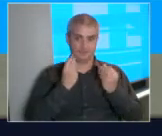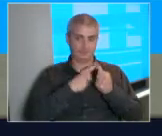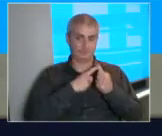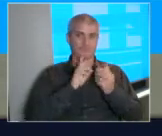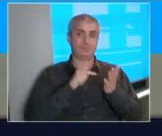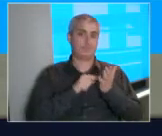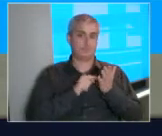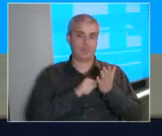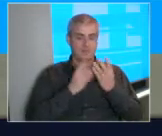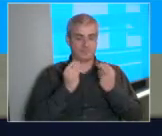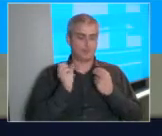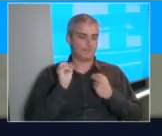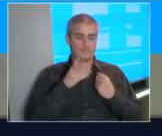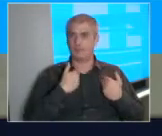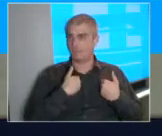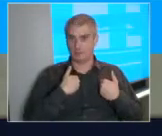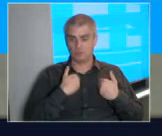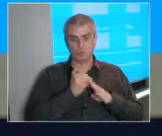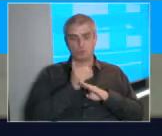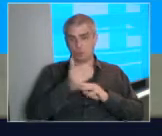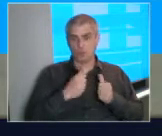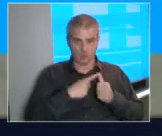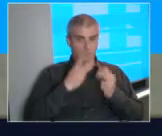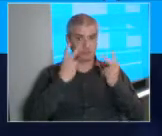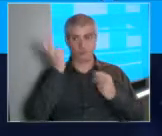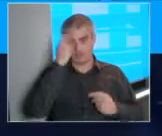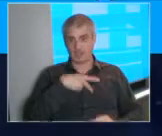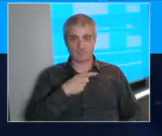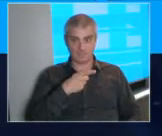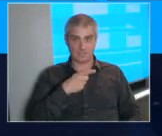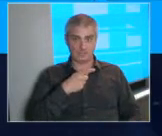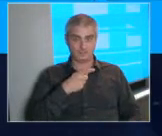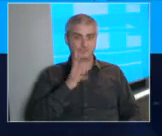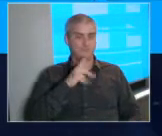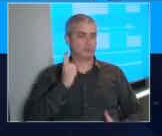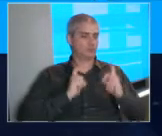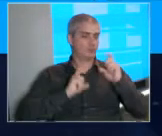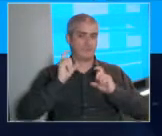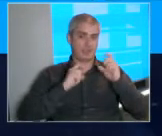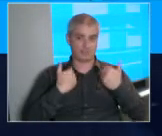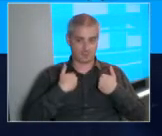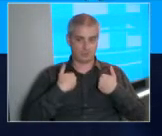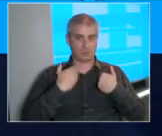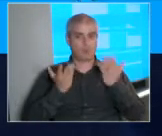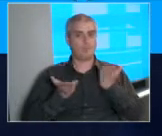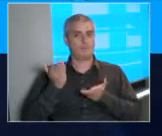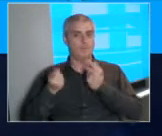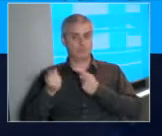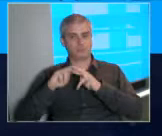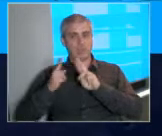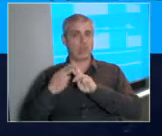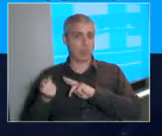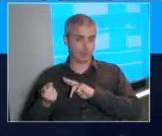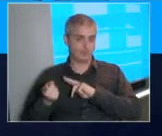כי דברים מגיעים אלינו מאוחר, חשוב להבין שיש פערים גם בינינו וביחס